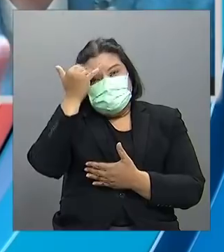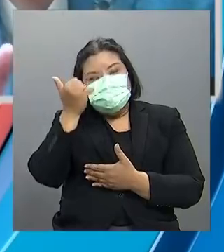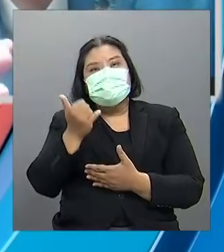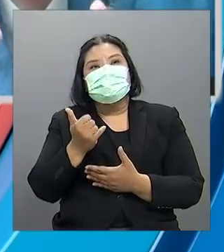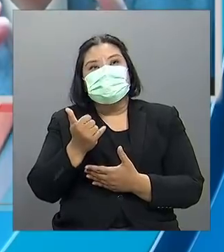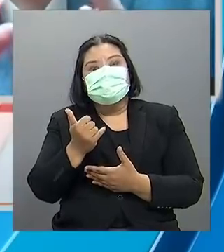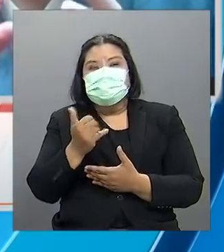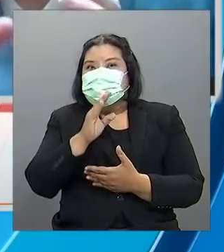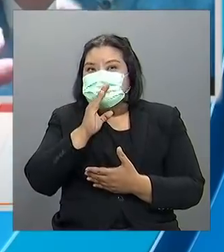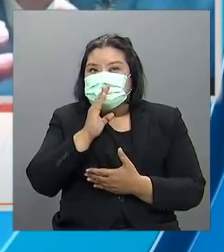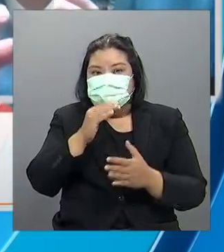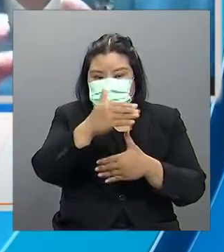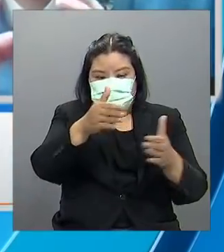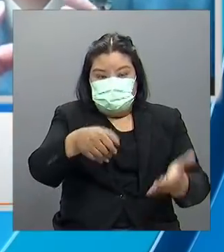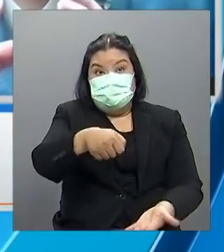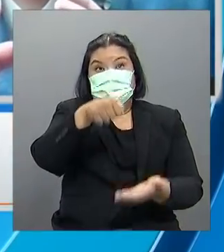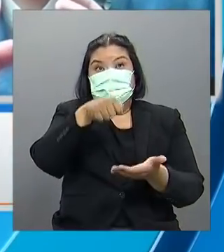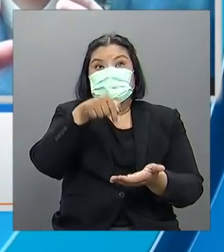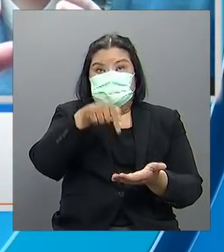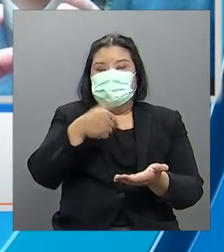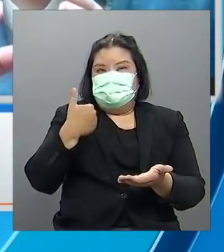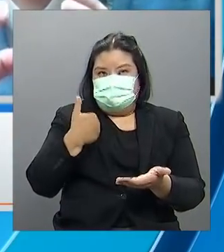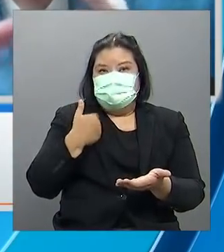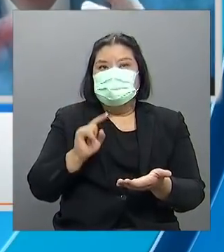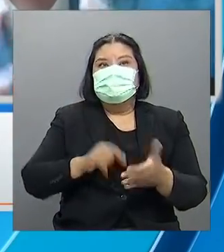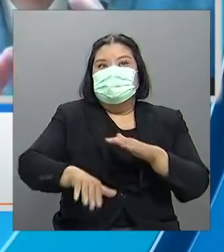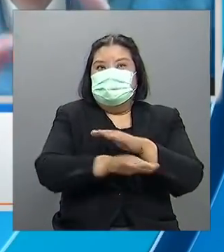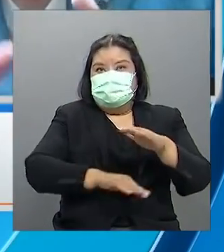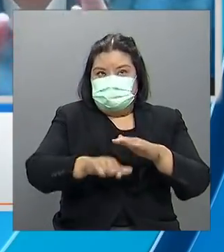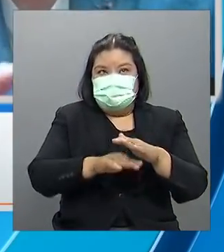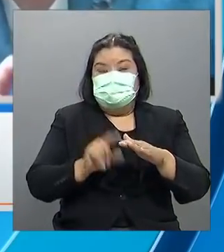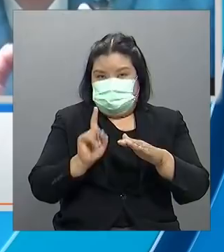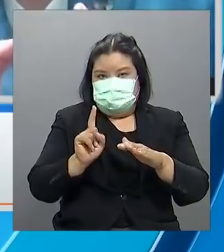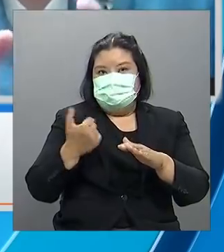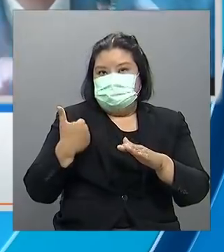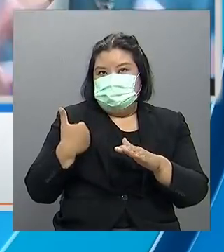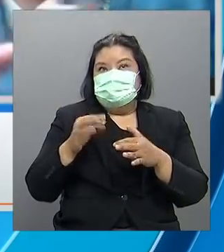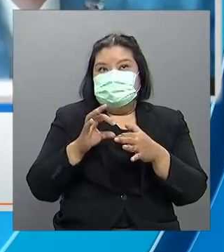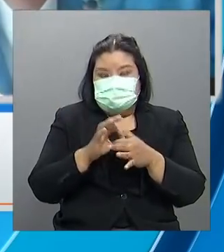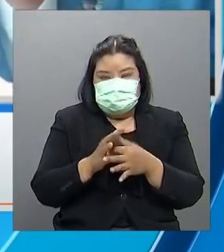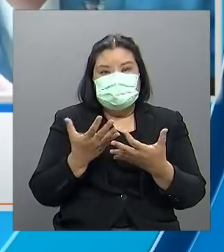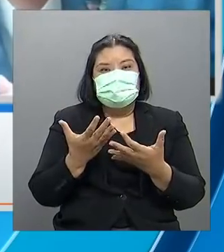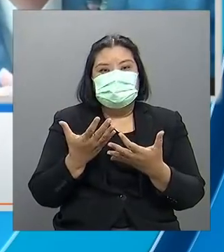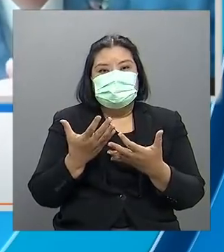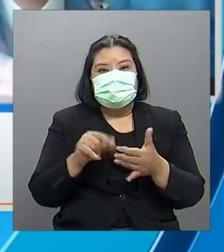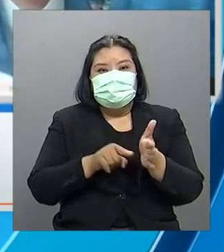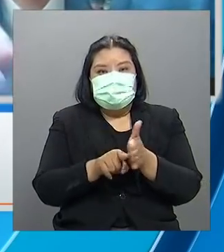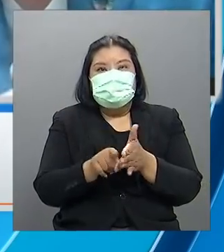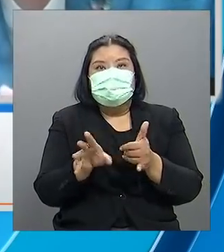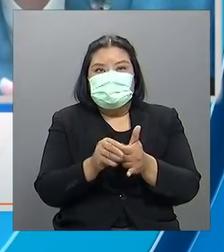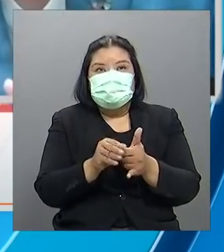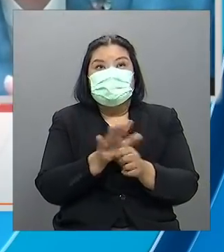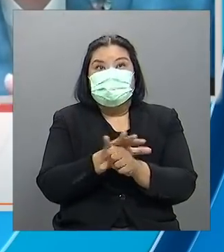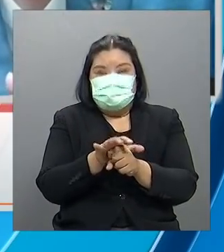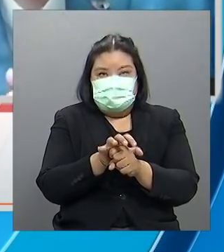กล่องรอดตายเนี่ยมันเป็น after service ของรถตรวจวิเคราะห์ผลด่วนพิเศษเราก็จะติดตาม tracking อาการ